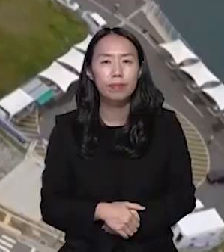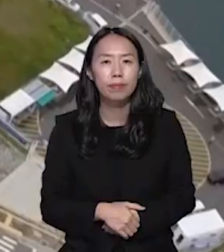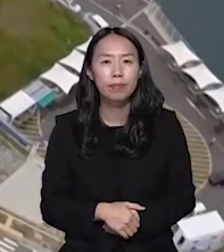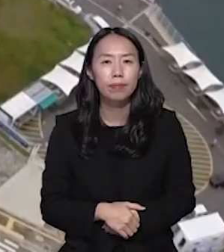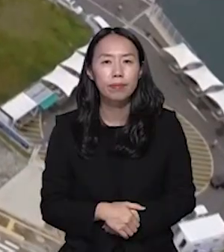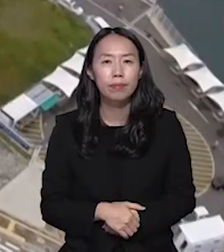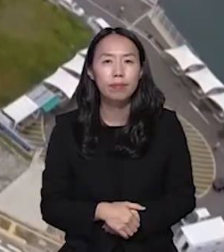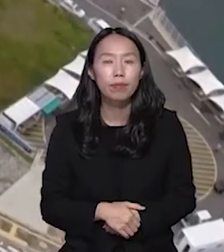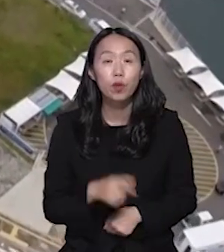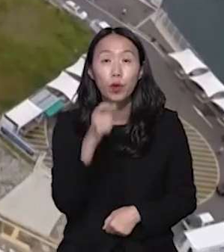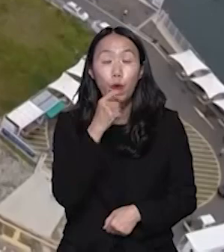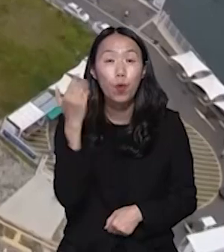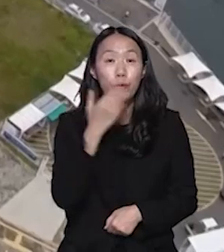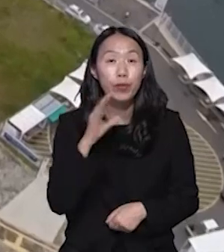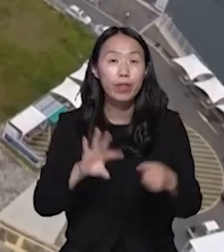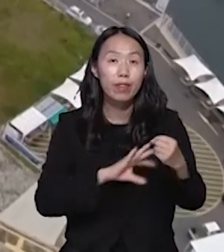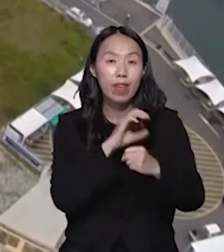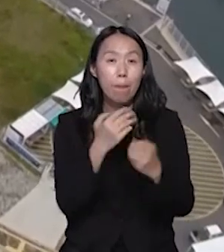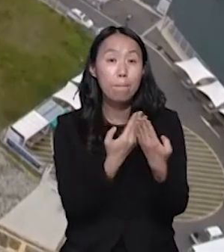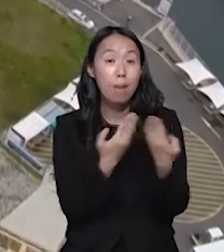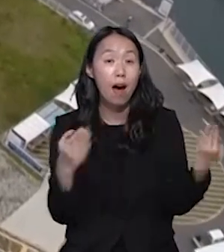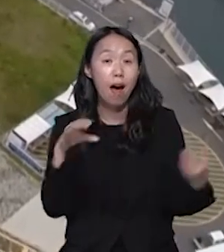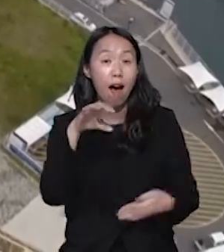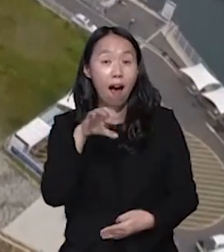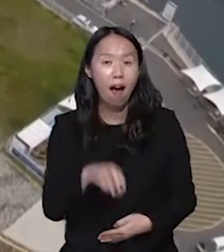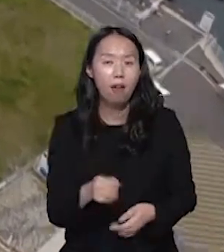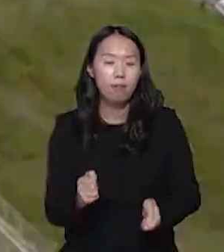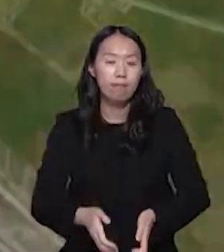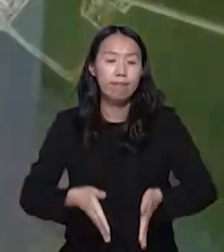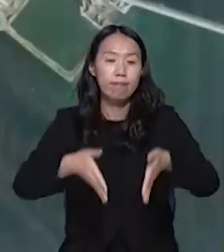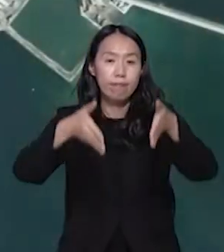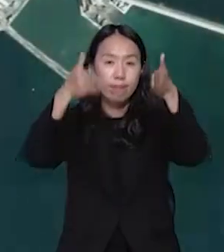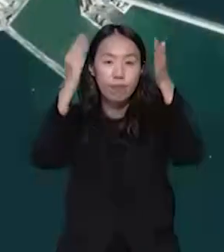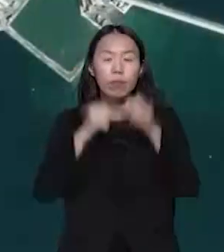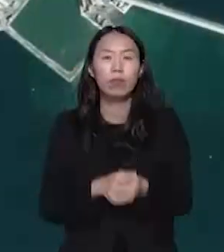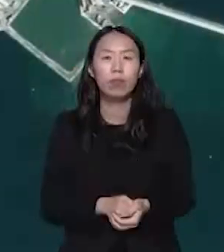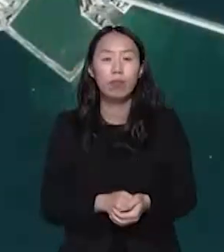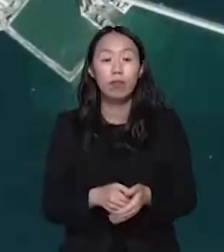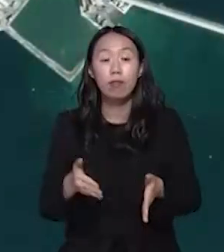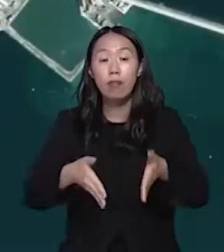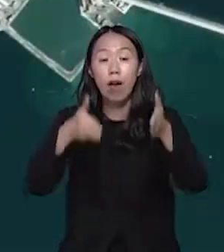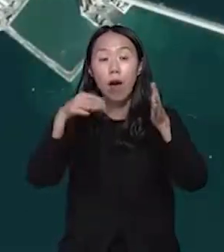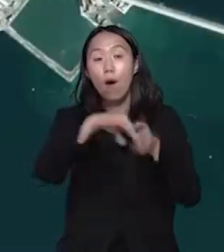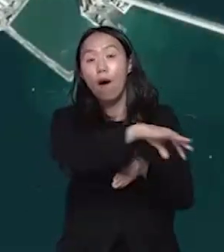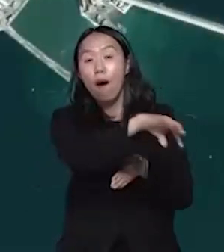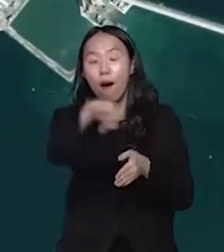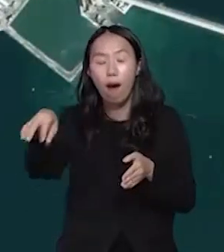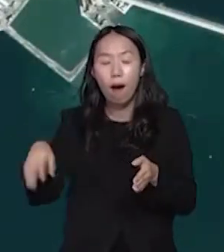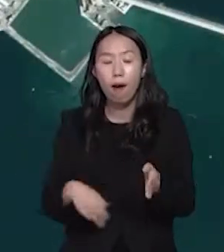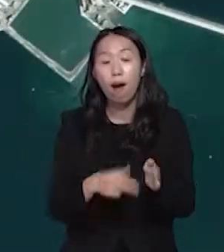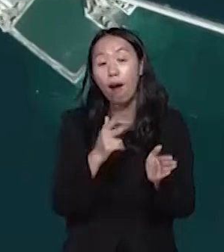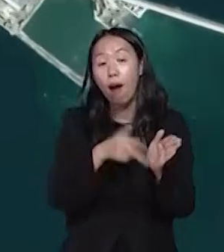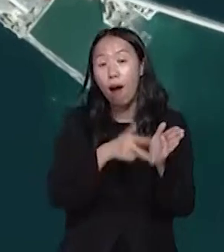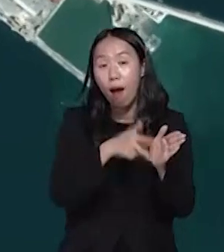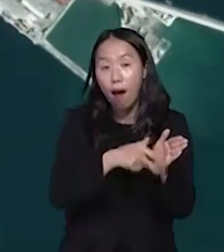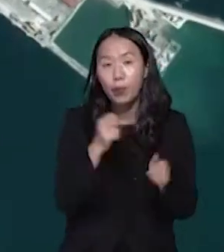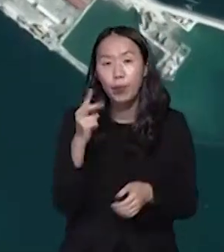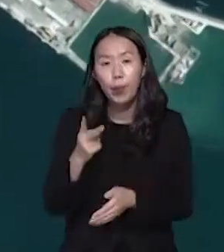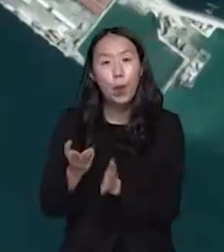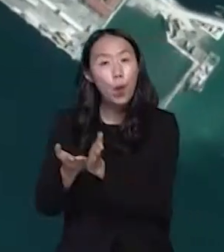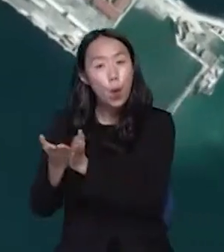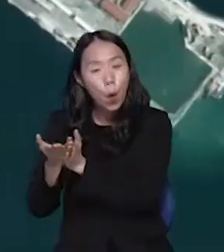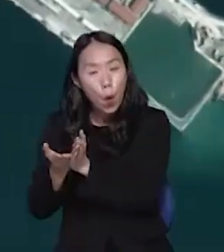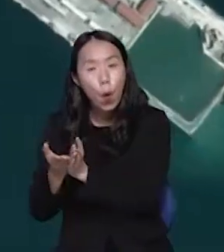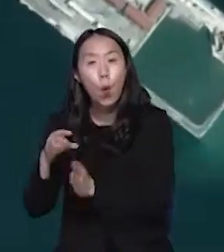취재했습니다 여수 세계 박람회장이 위치한 스카이 타워입니다이 타워를 중심으로 엑스포역과 국제 여객선 터미널을